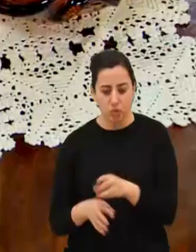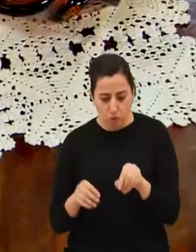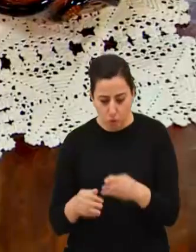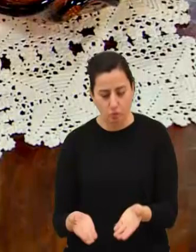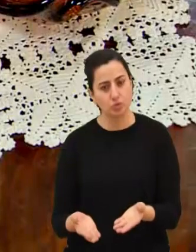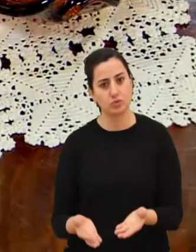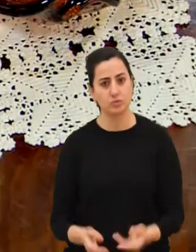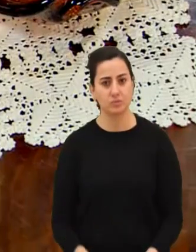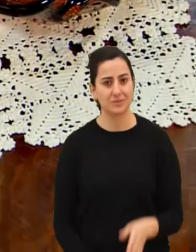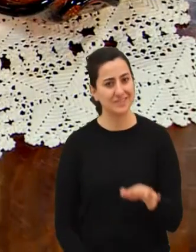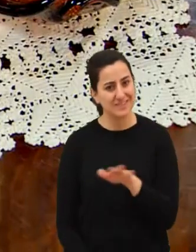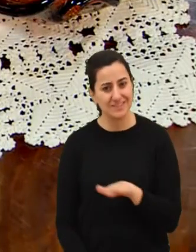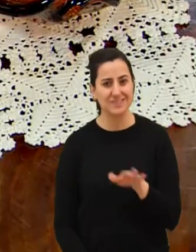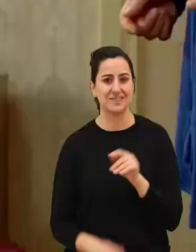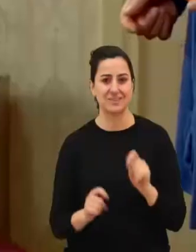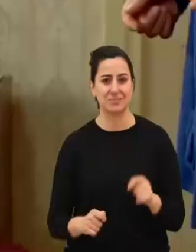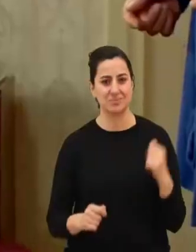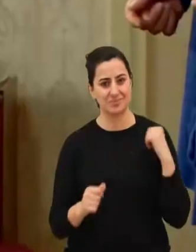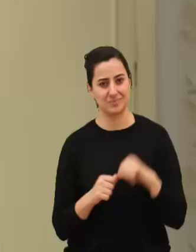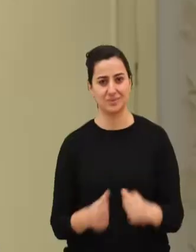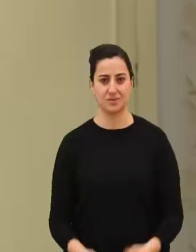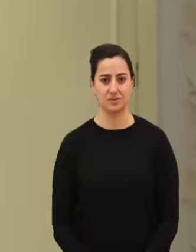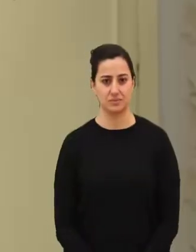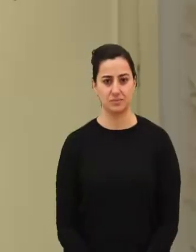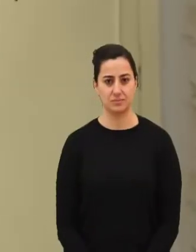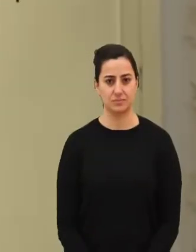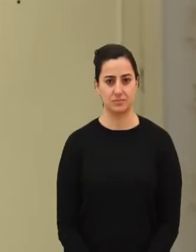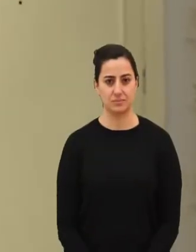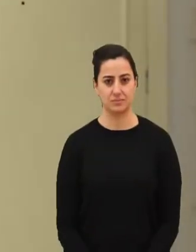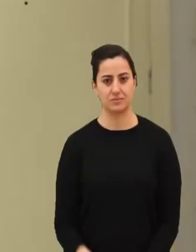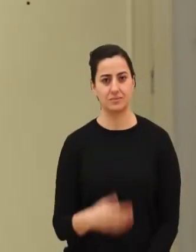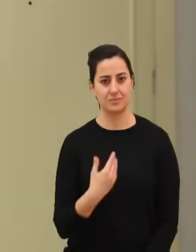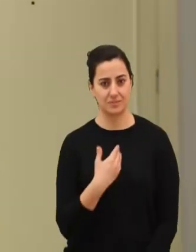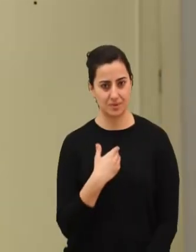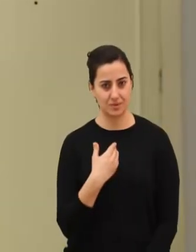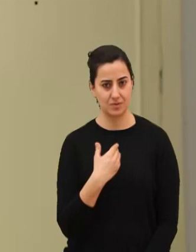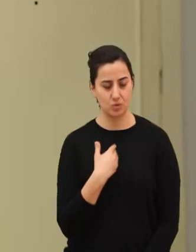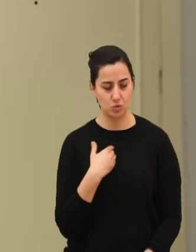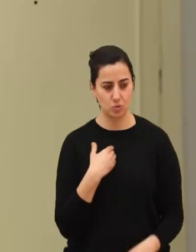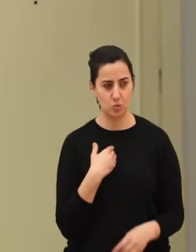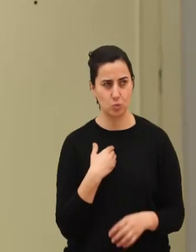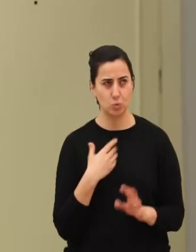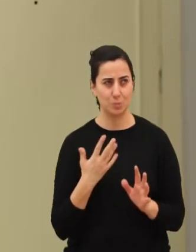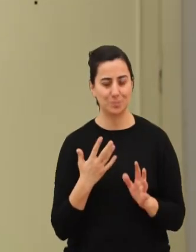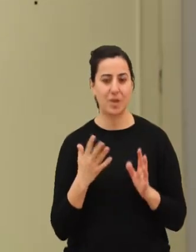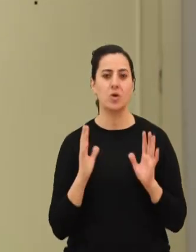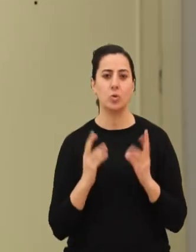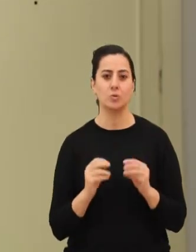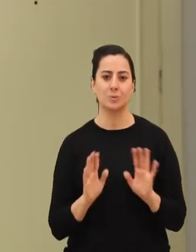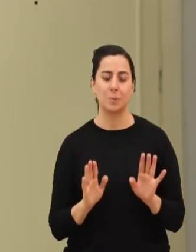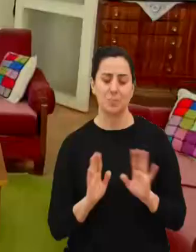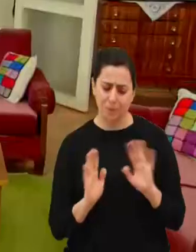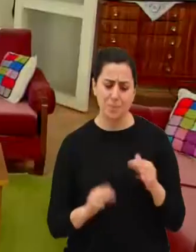tozlu buraları sil sencene Hayriye'cığım, sil. Ben Rukiye...